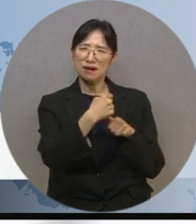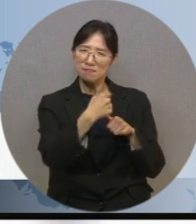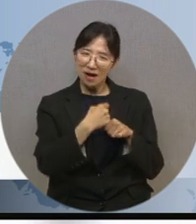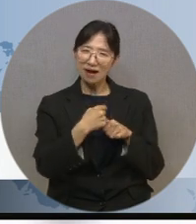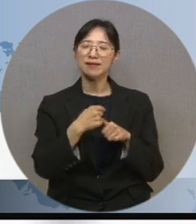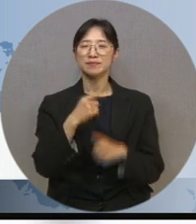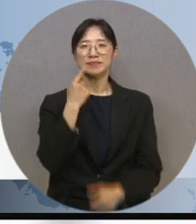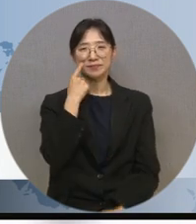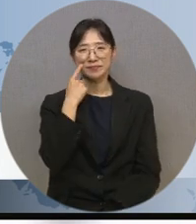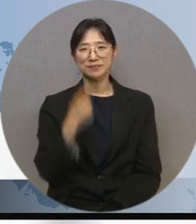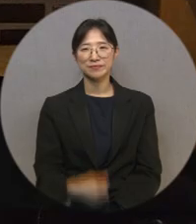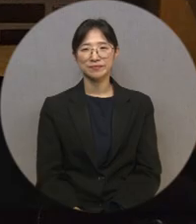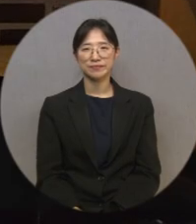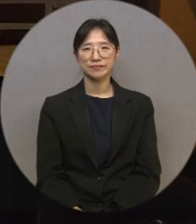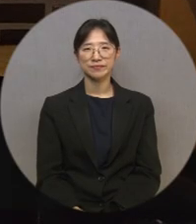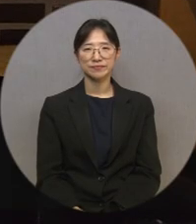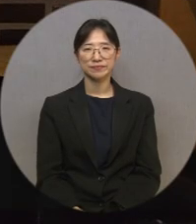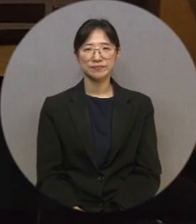함께 들어보시죠.